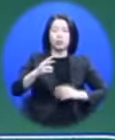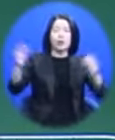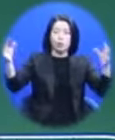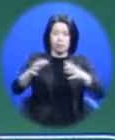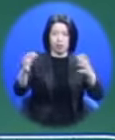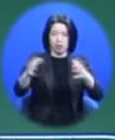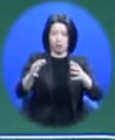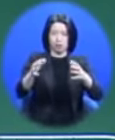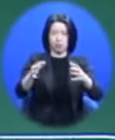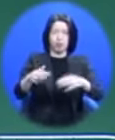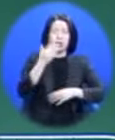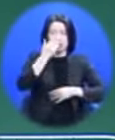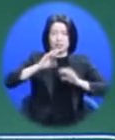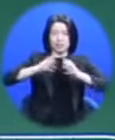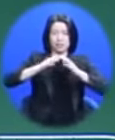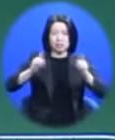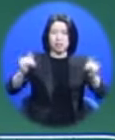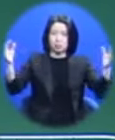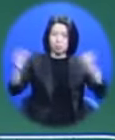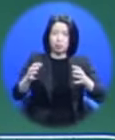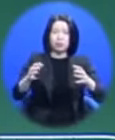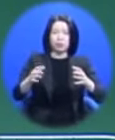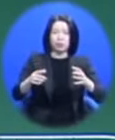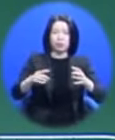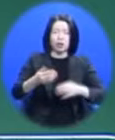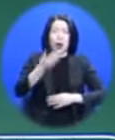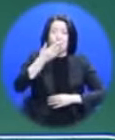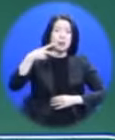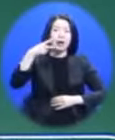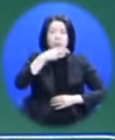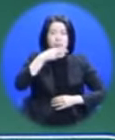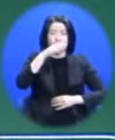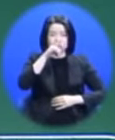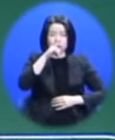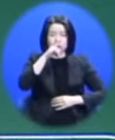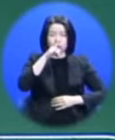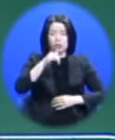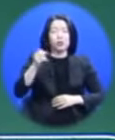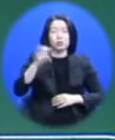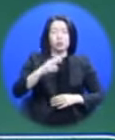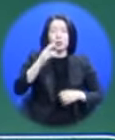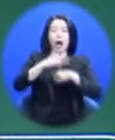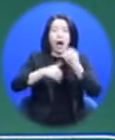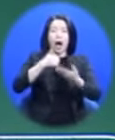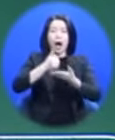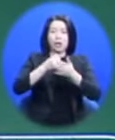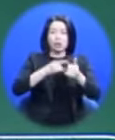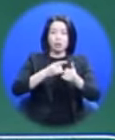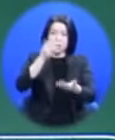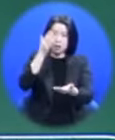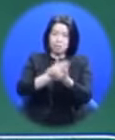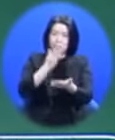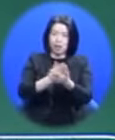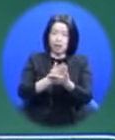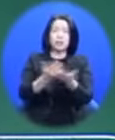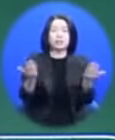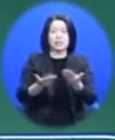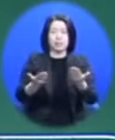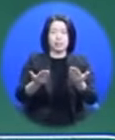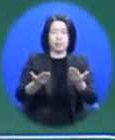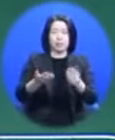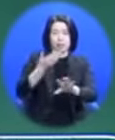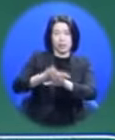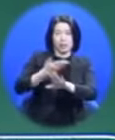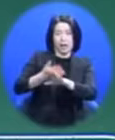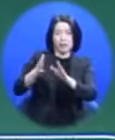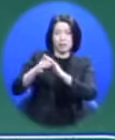모였습니다. 그런데 이스라엘 백성들이 모여서 금식하기 시작했습니다. 그리고 하나님께서 하지 말라고 하셨던 일, 그래서